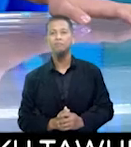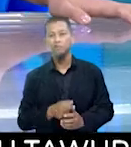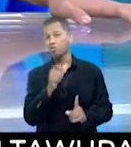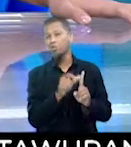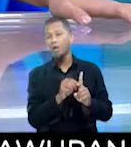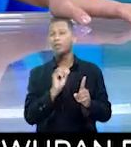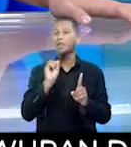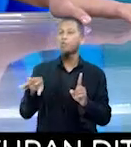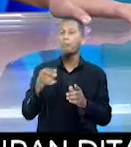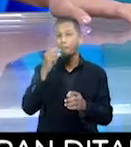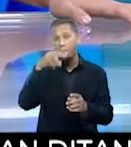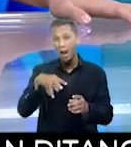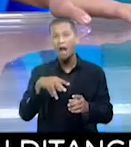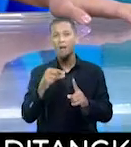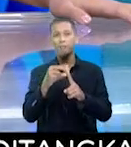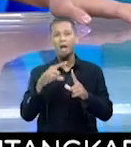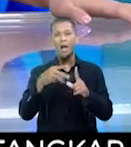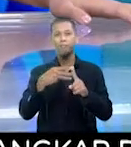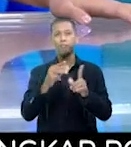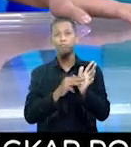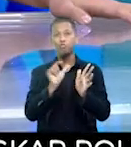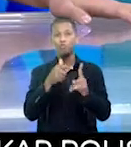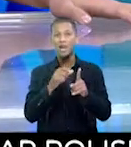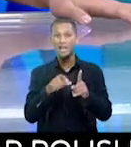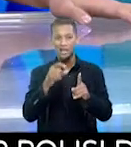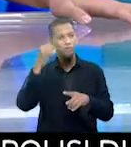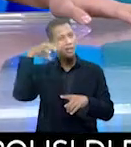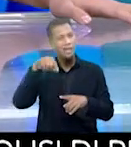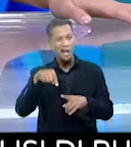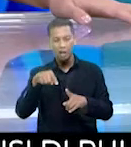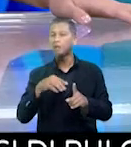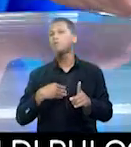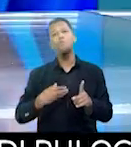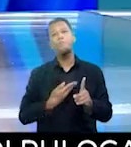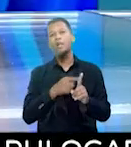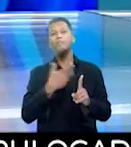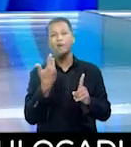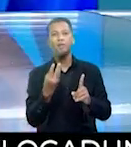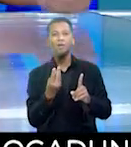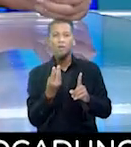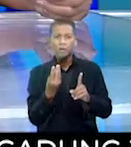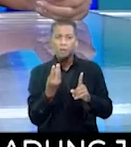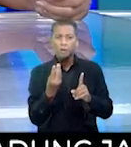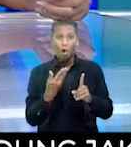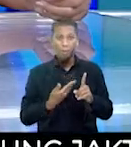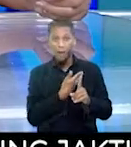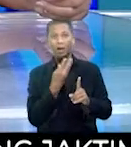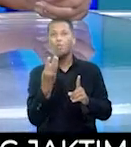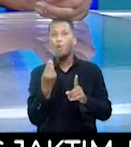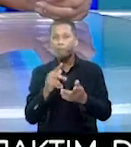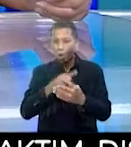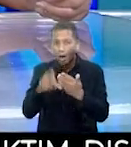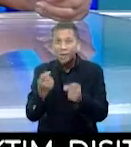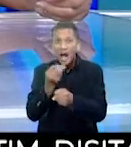Mirsa, seorang nasabah bank di Prabu Mulih, Sumatera Selatan menjadi korban pembobolan rekening via elektronik. Korban tergiur program gratis transfer